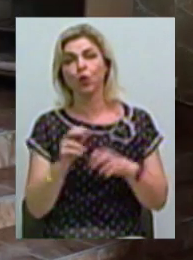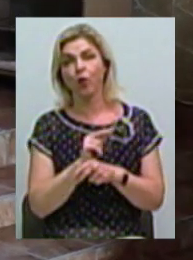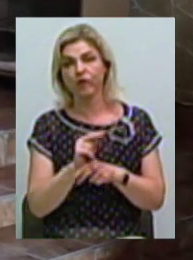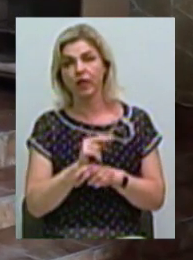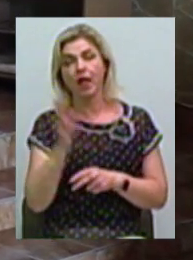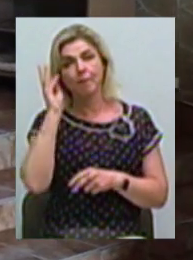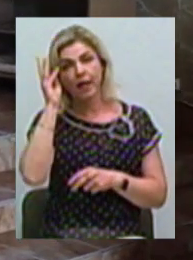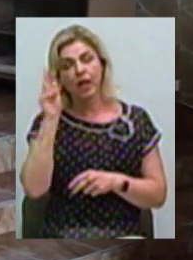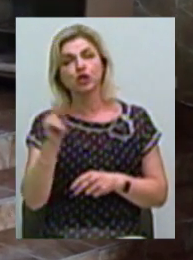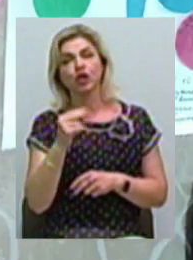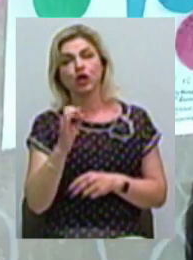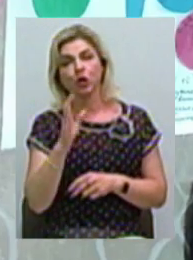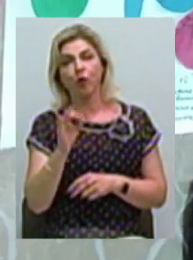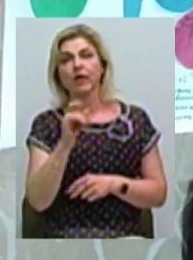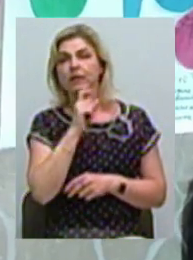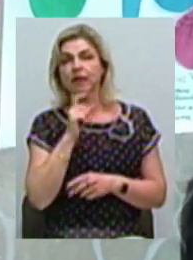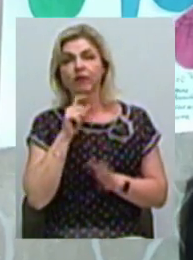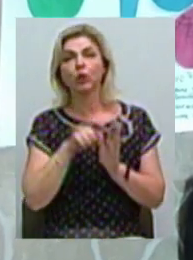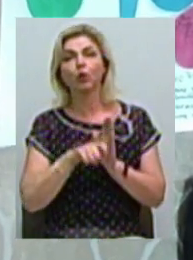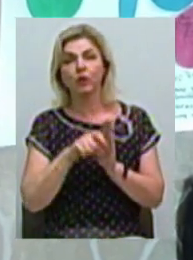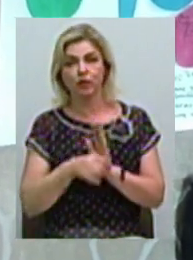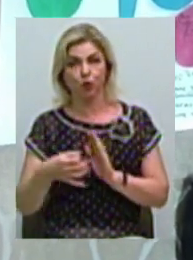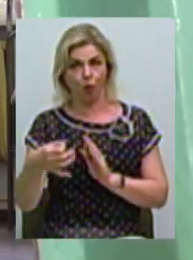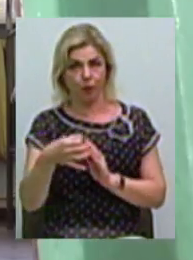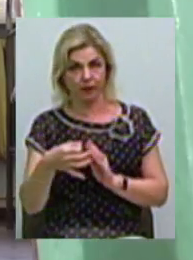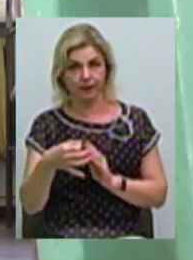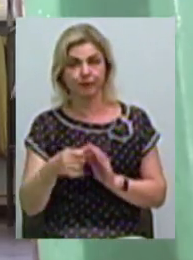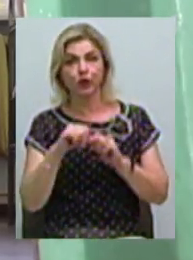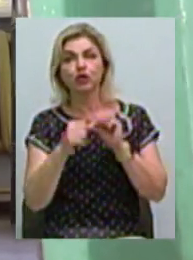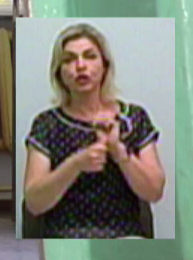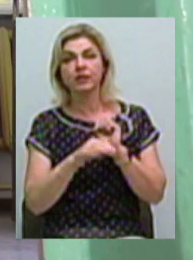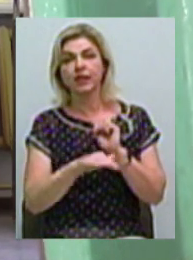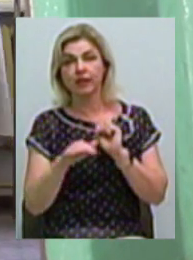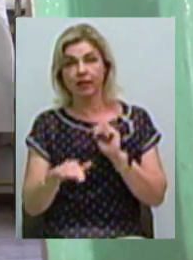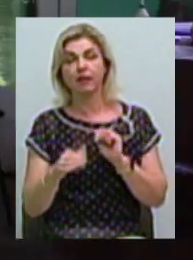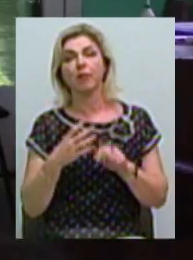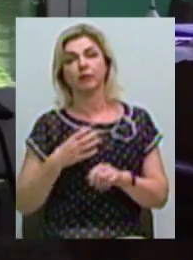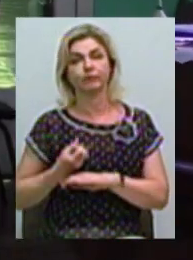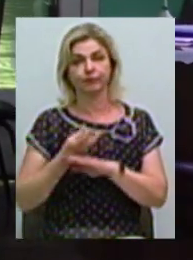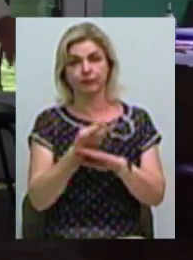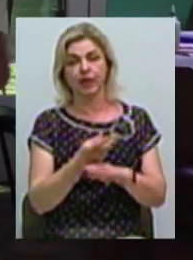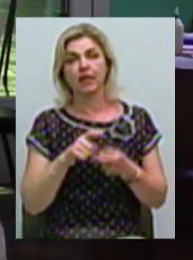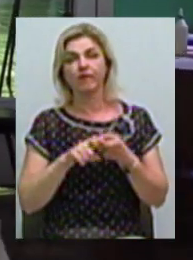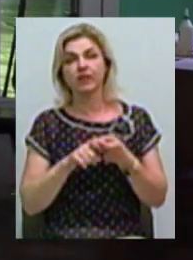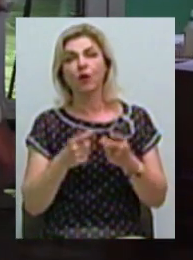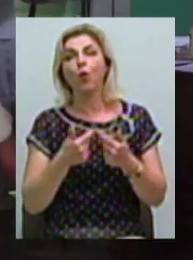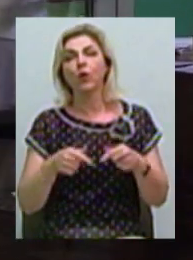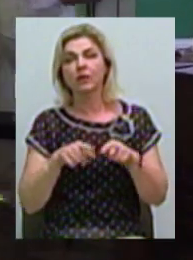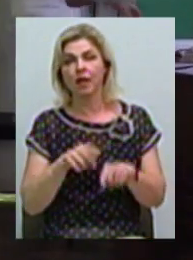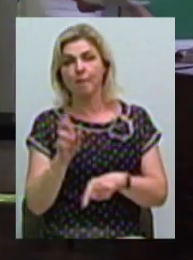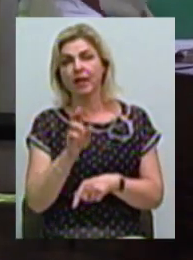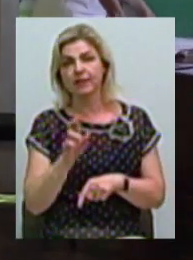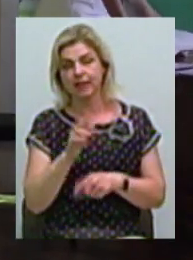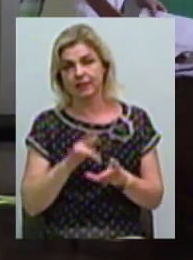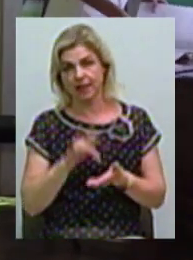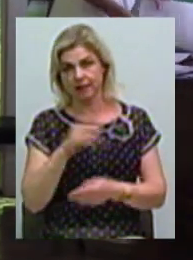Хмельниччини, Чернігівщини та Северодонецьку Донецької області. 16 дітей того ж дня госпіталізували до інфекційного відділення Березанської